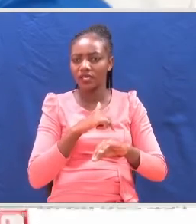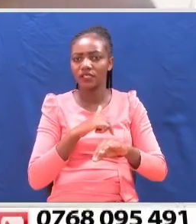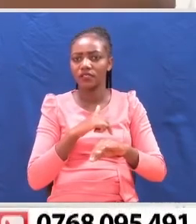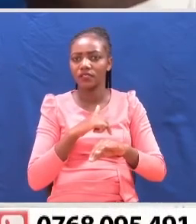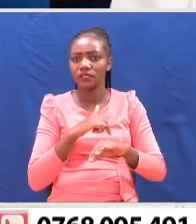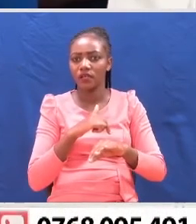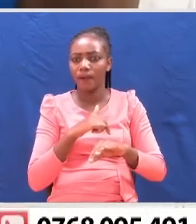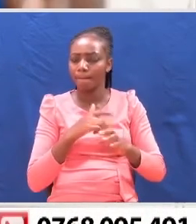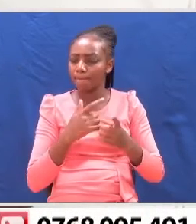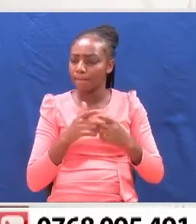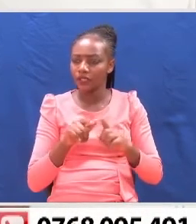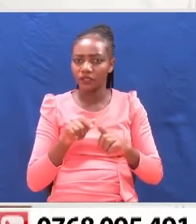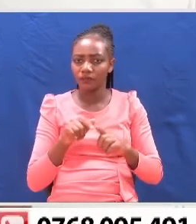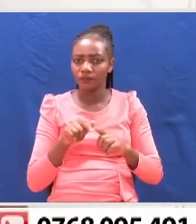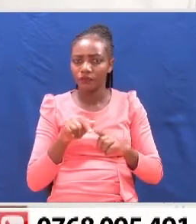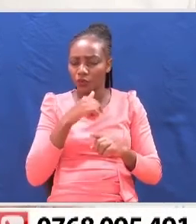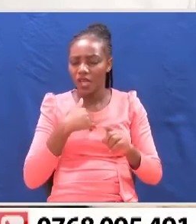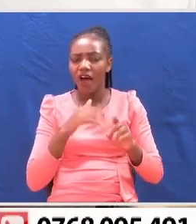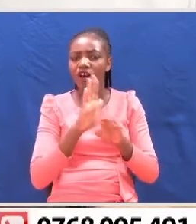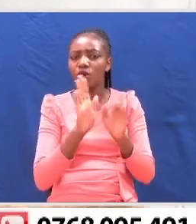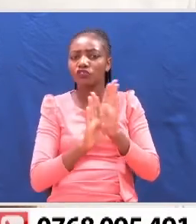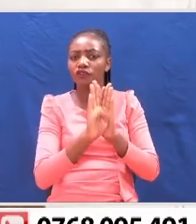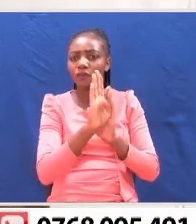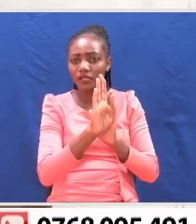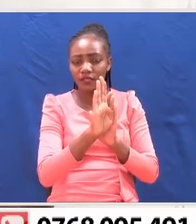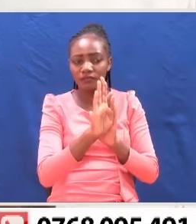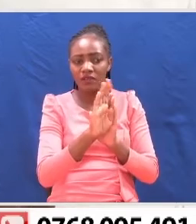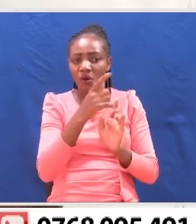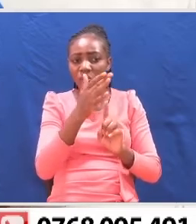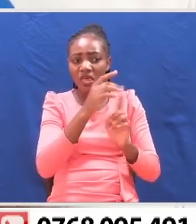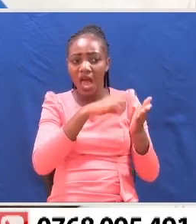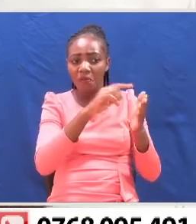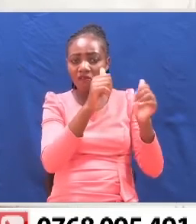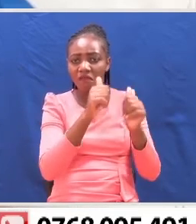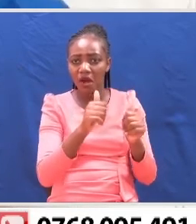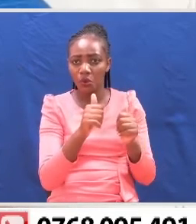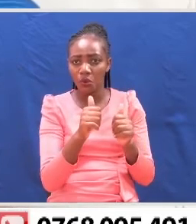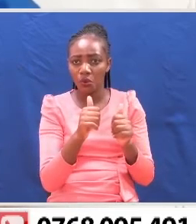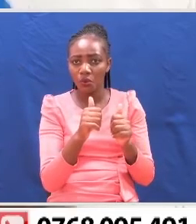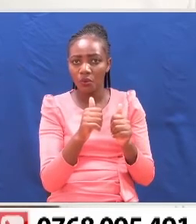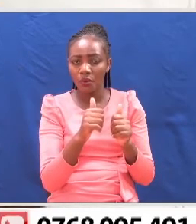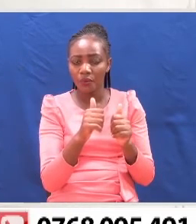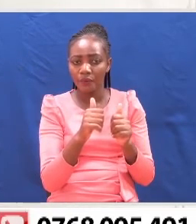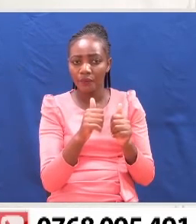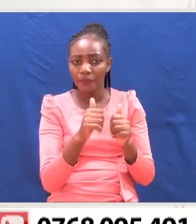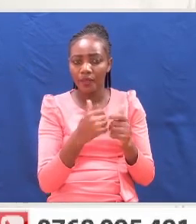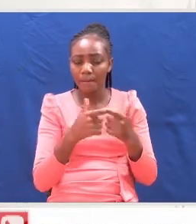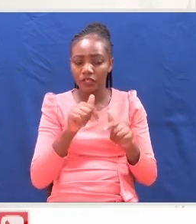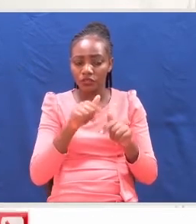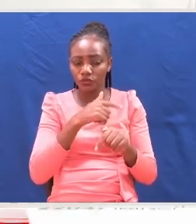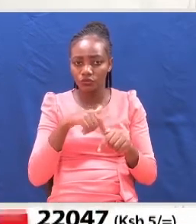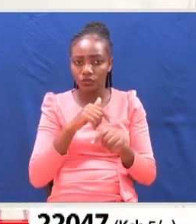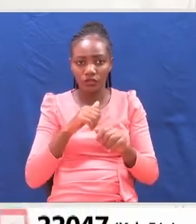ambayo tungepitisha. Tuko na bills nyingi sana ambazo zimekuwa pending na paka zikakutwa na unajua hii recess